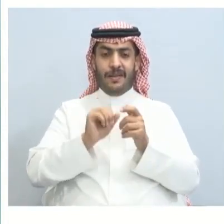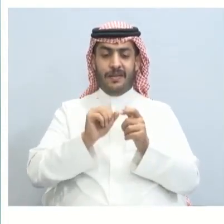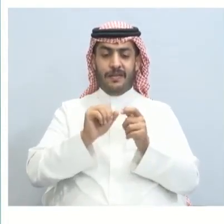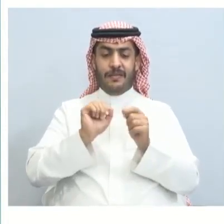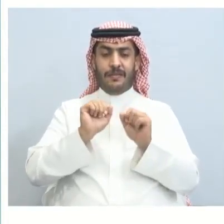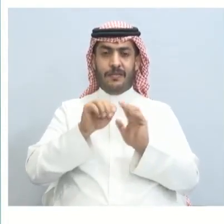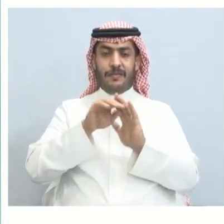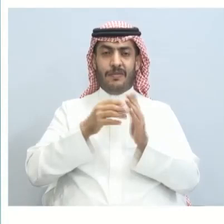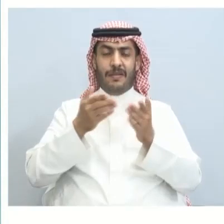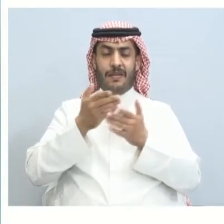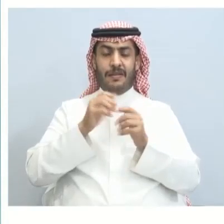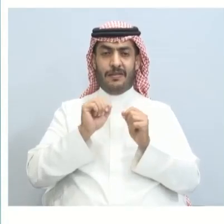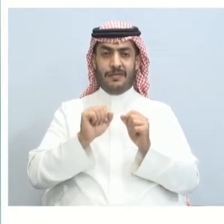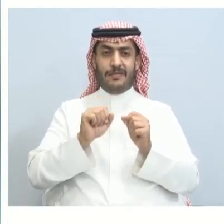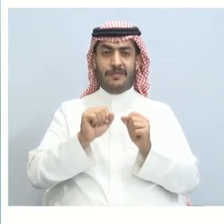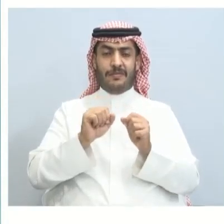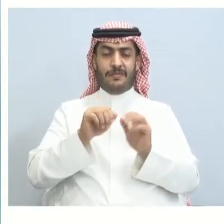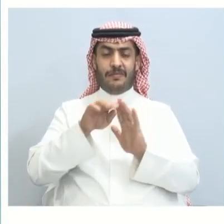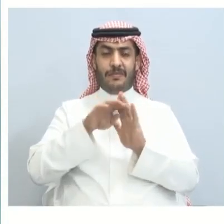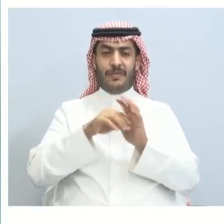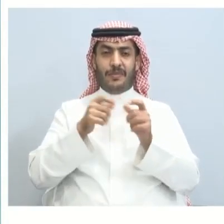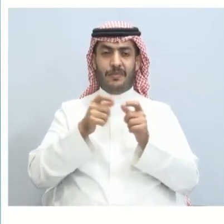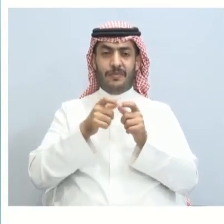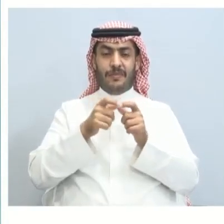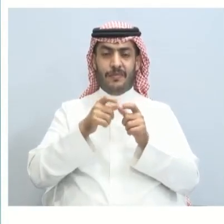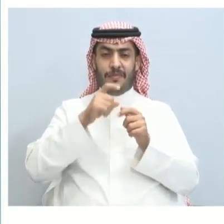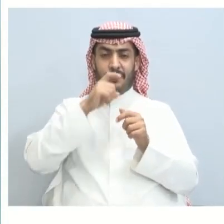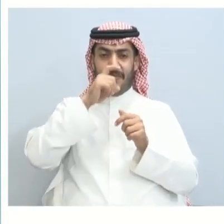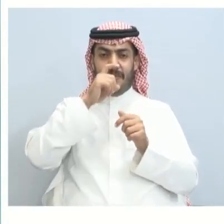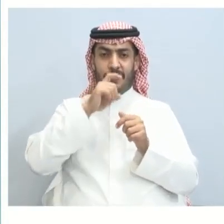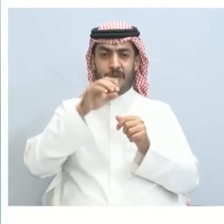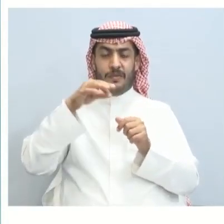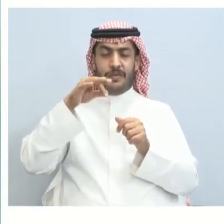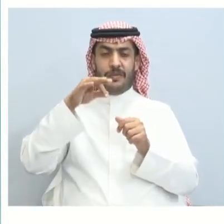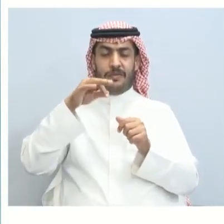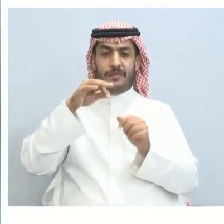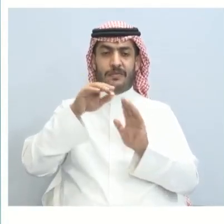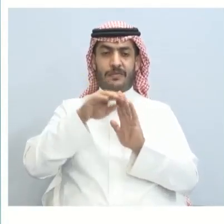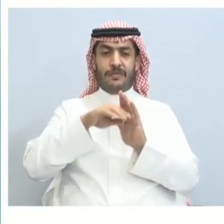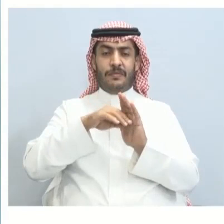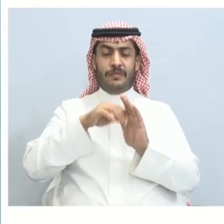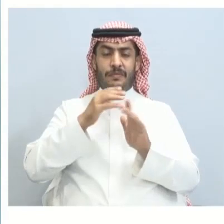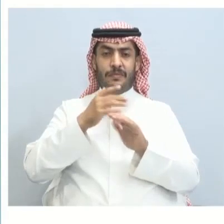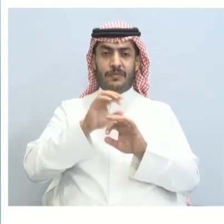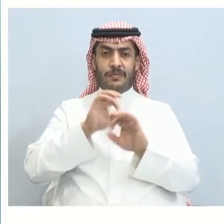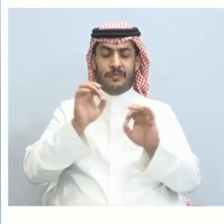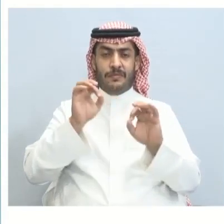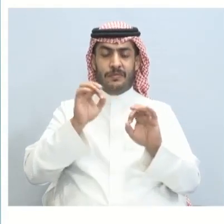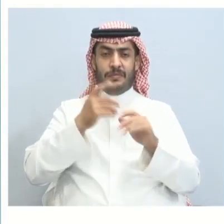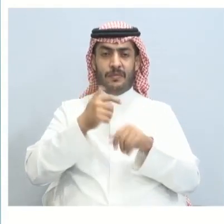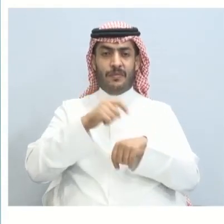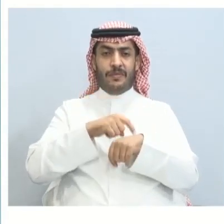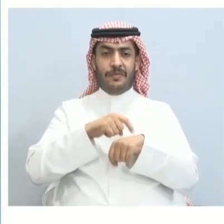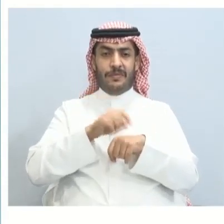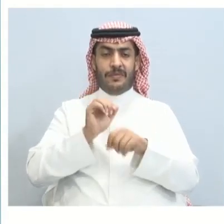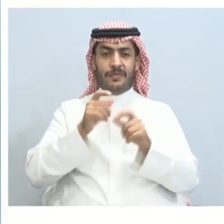امر معين او لكتابه نقاط مهمه في الاجتماع اذا لابد ان يكون لدينا اوراق او اقلام وبالتالي نوفرها لا ناخذ وقت